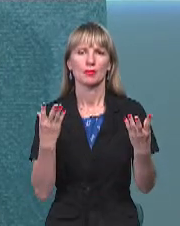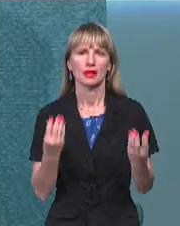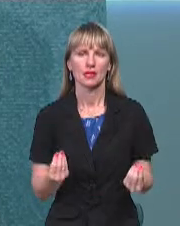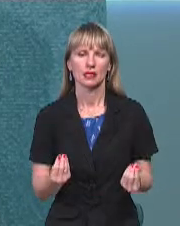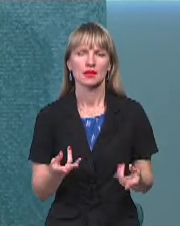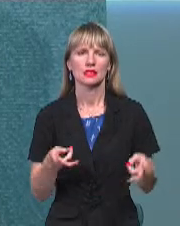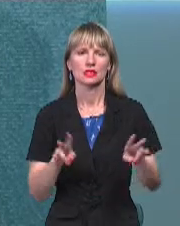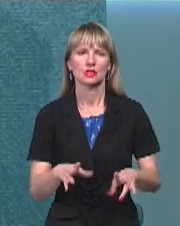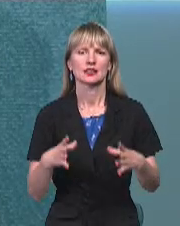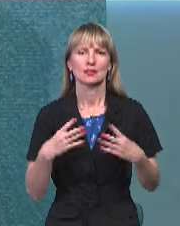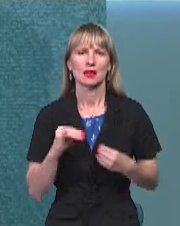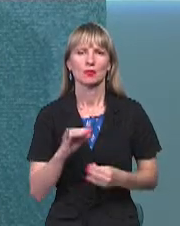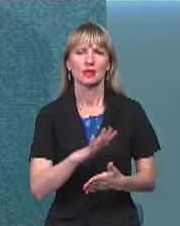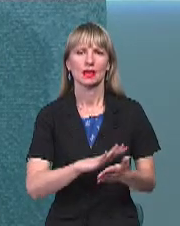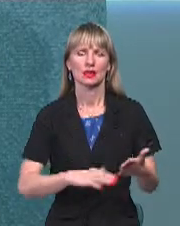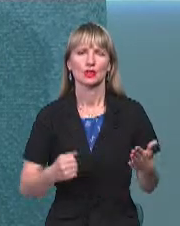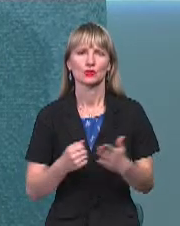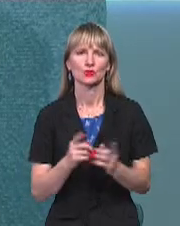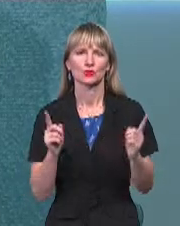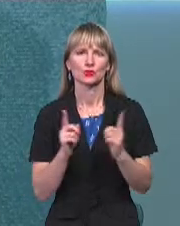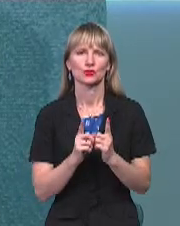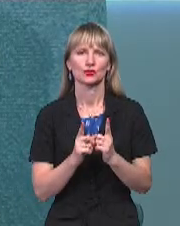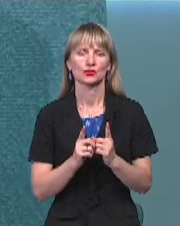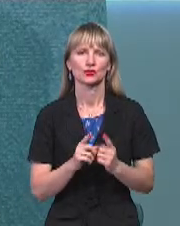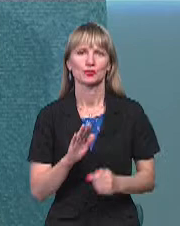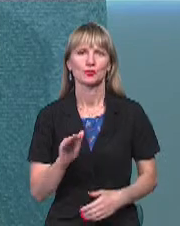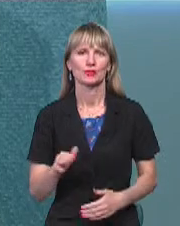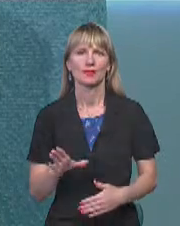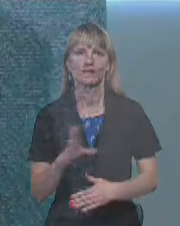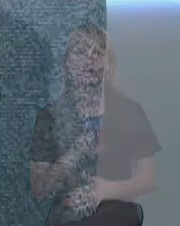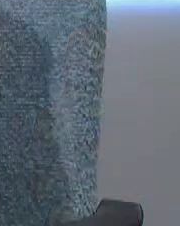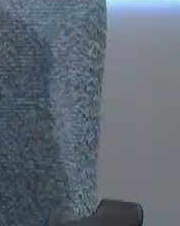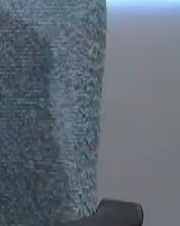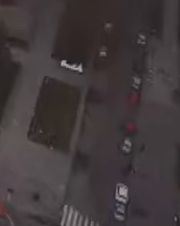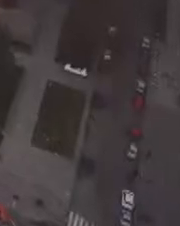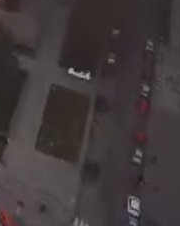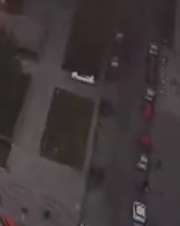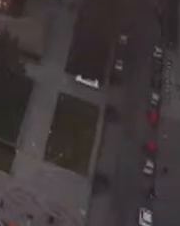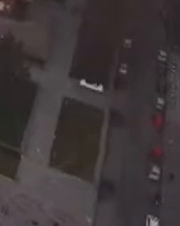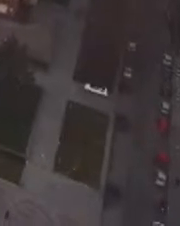Залишайтеся з нами і надалі. До побачення. Гарного всім вечора. Дякую.